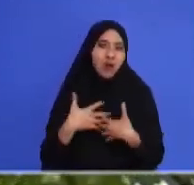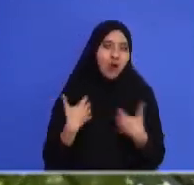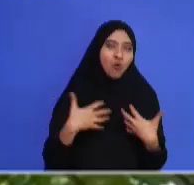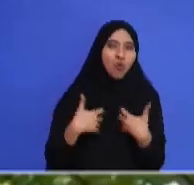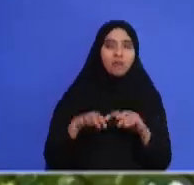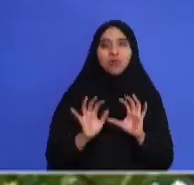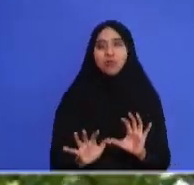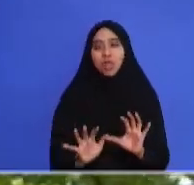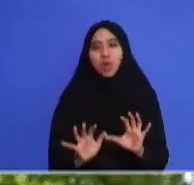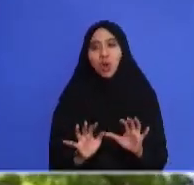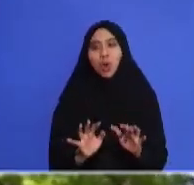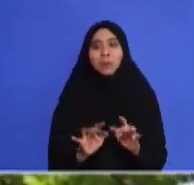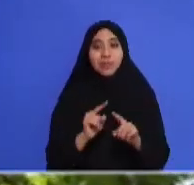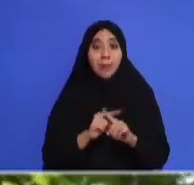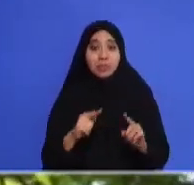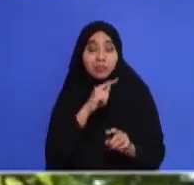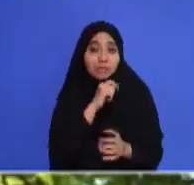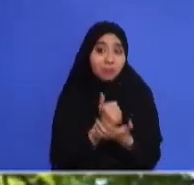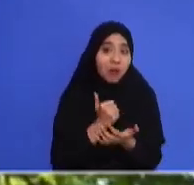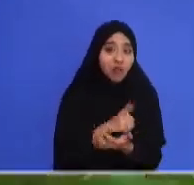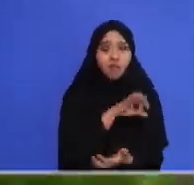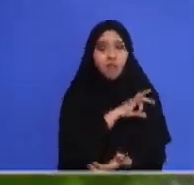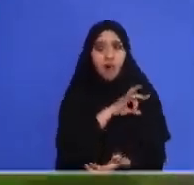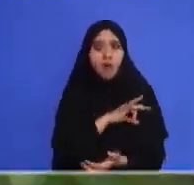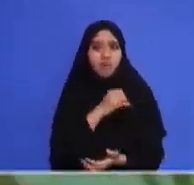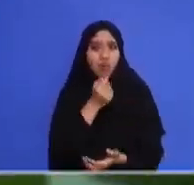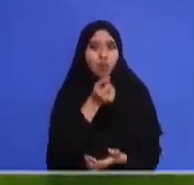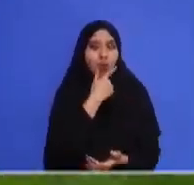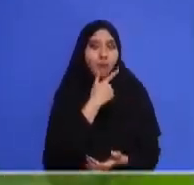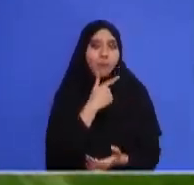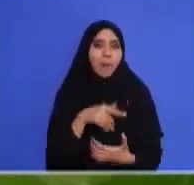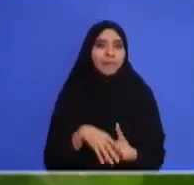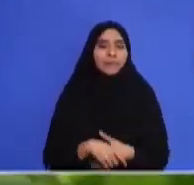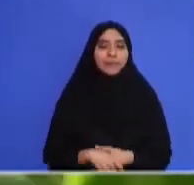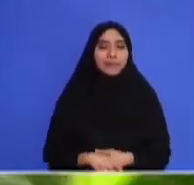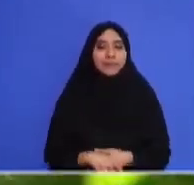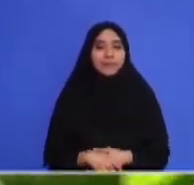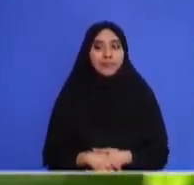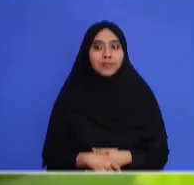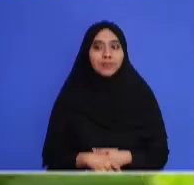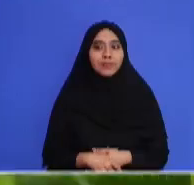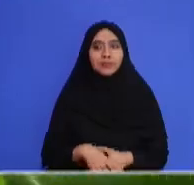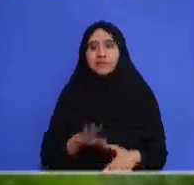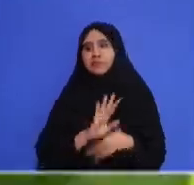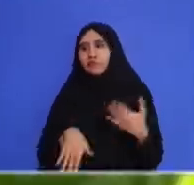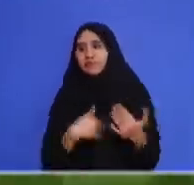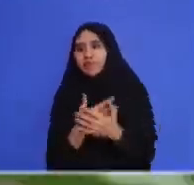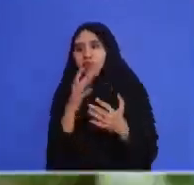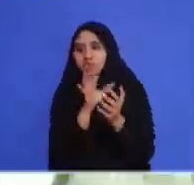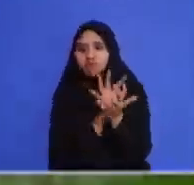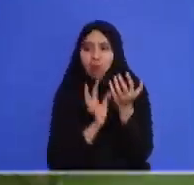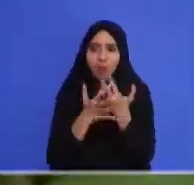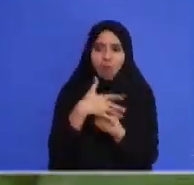pangusadan herbal menapa dene medis, mimbo mujudaken satunggaling taneman ingkang meh sedaya perangan tanemanipun sagedipun